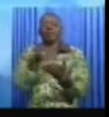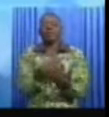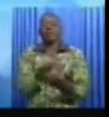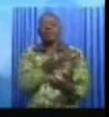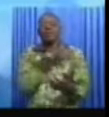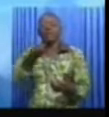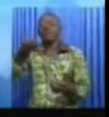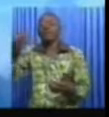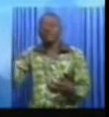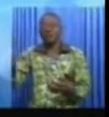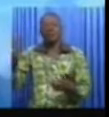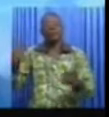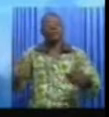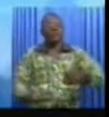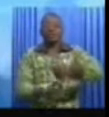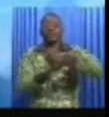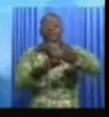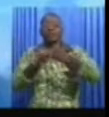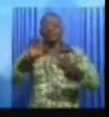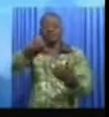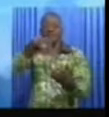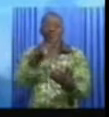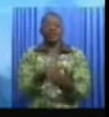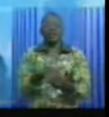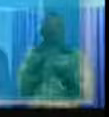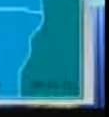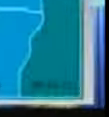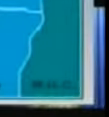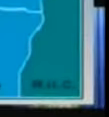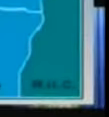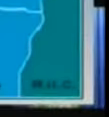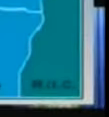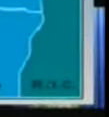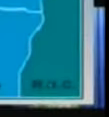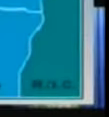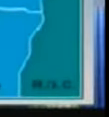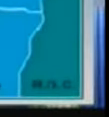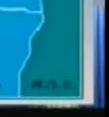La question sécuritaire sera au centre des débats. Peggy Ouédraogo.